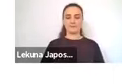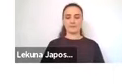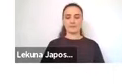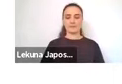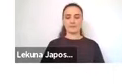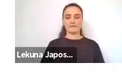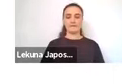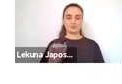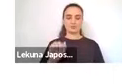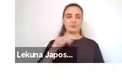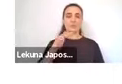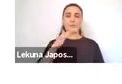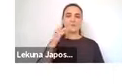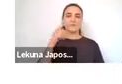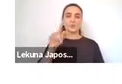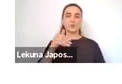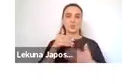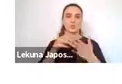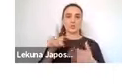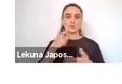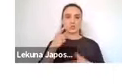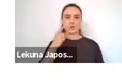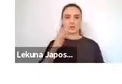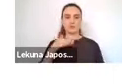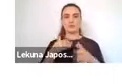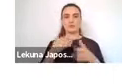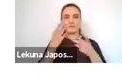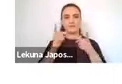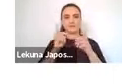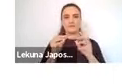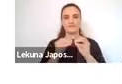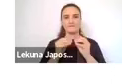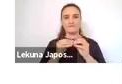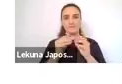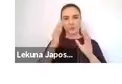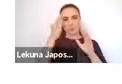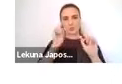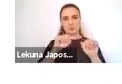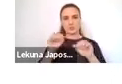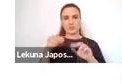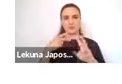თუნდაც ლეგოს თამაშს, ხო? არადა ჩვენ მართლაც იგივე ერთსა და იმავე უნარებზე